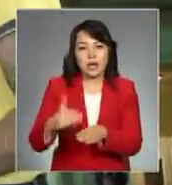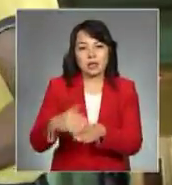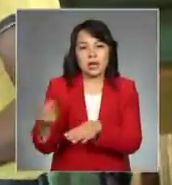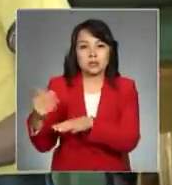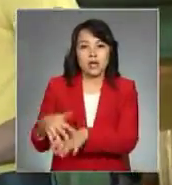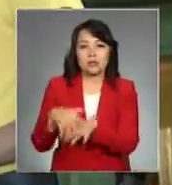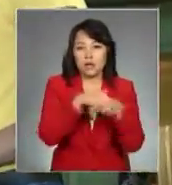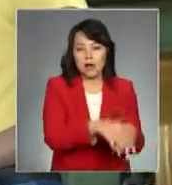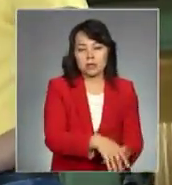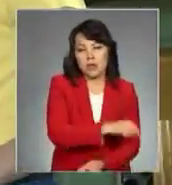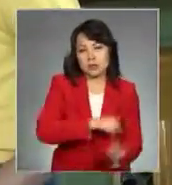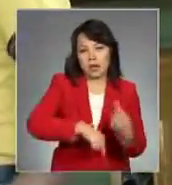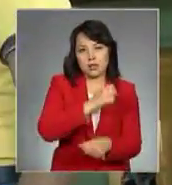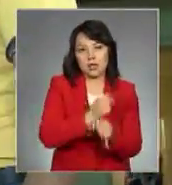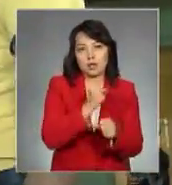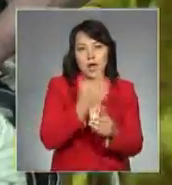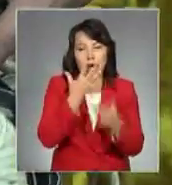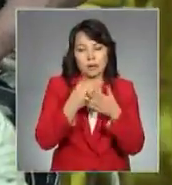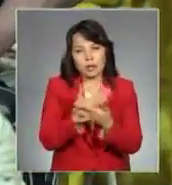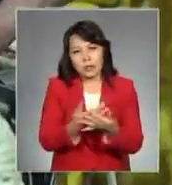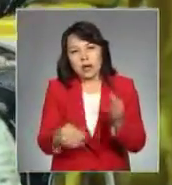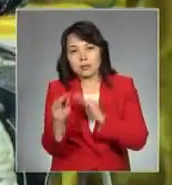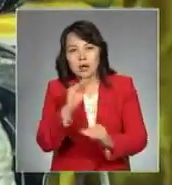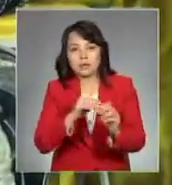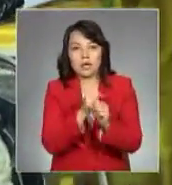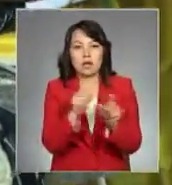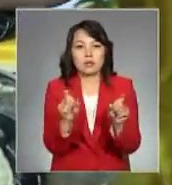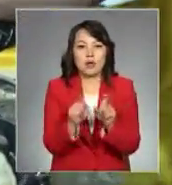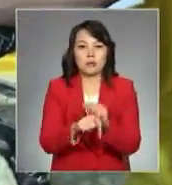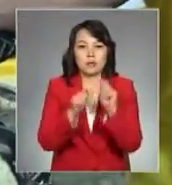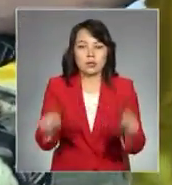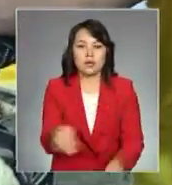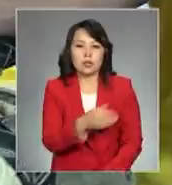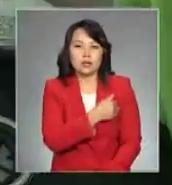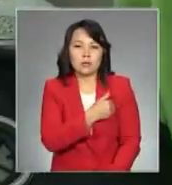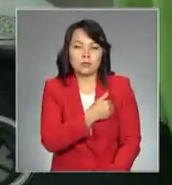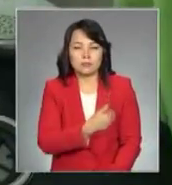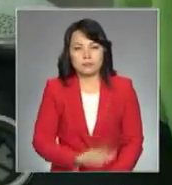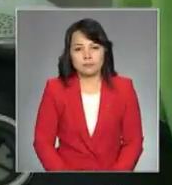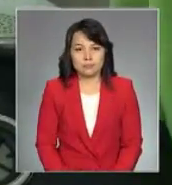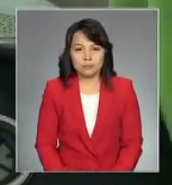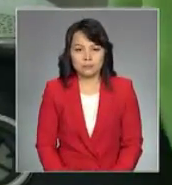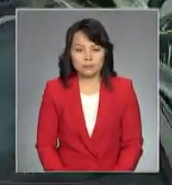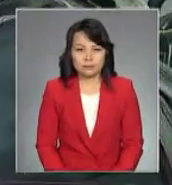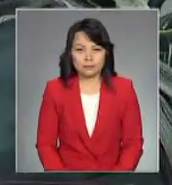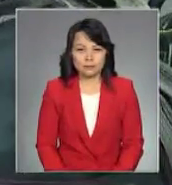кәсібін кеңейткен. Енді өз бұйымдарын сататын дүкендер желісін көбейтуді көздеп отыр.